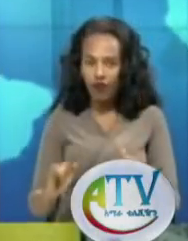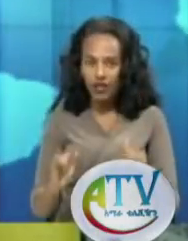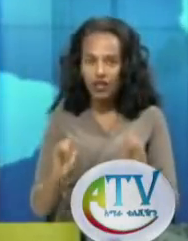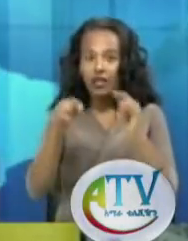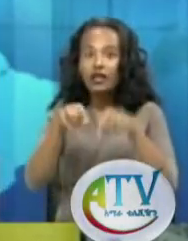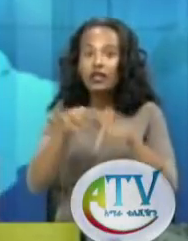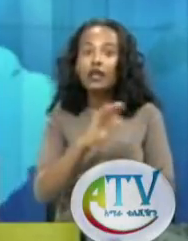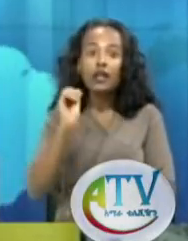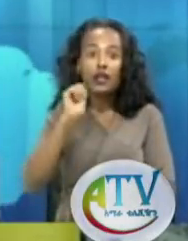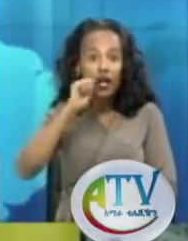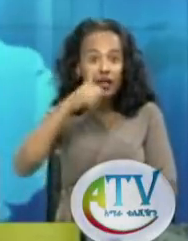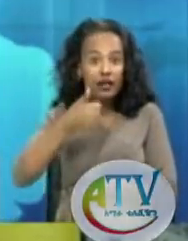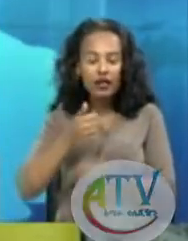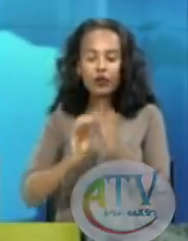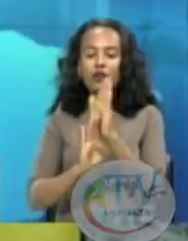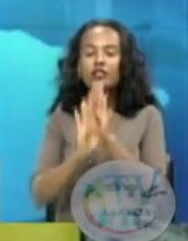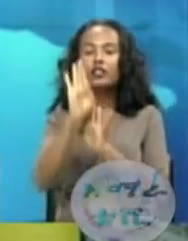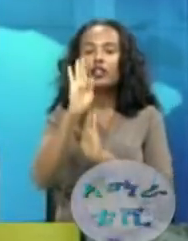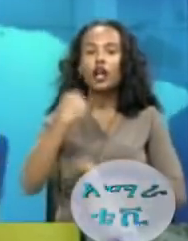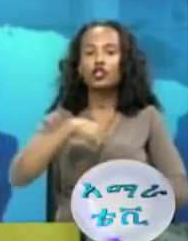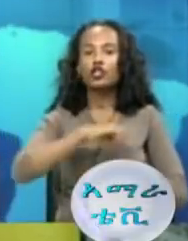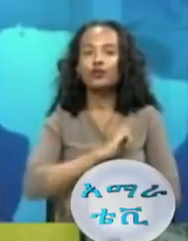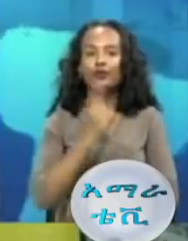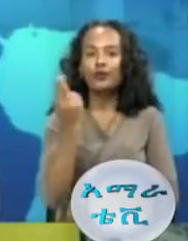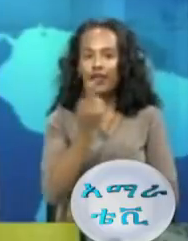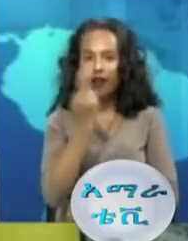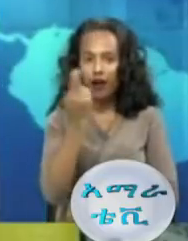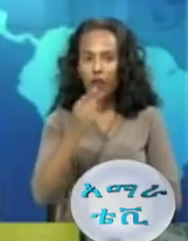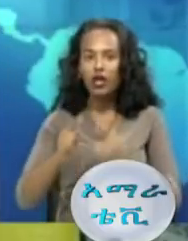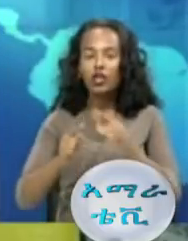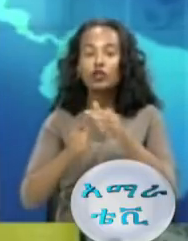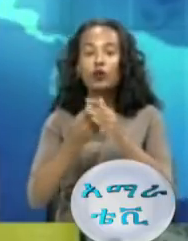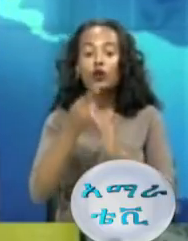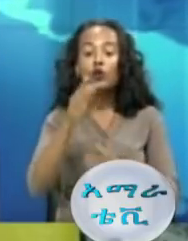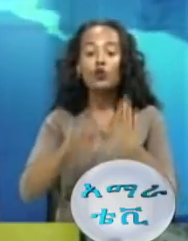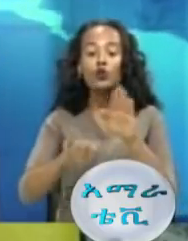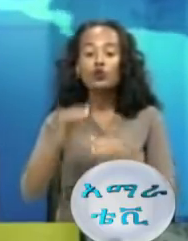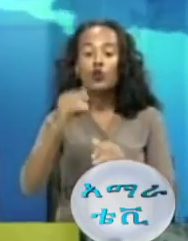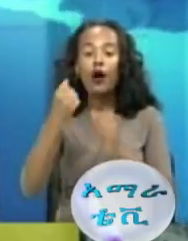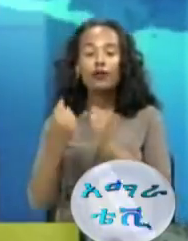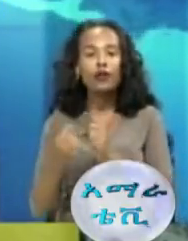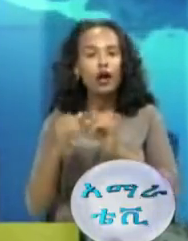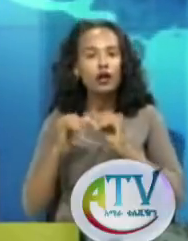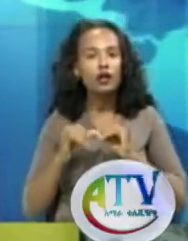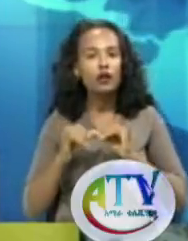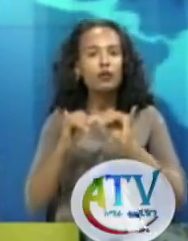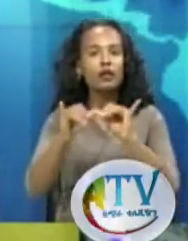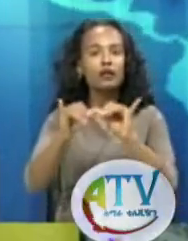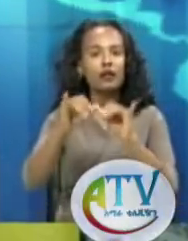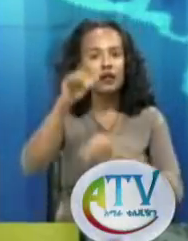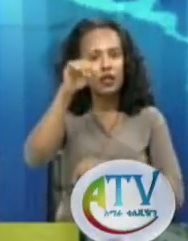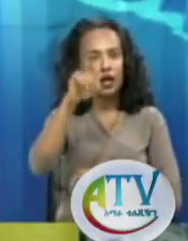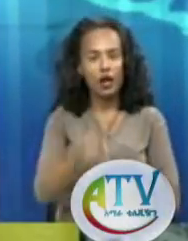ለዛሬና ለነገ ብልጽግናችን በመጠቀም የጀመርነውን ጉዞ አጠናክሮ መቀጠል